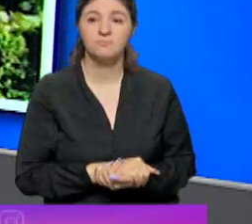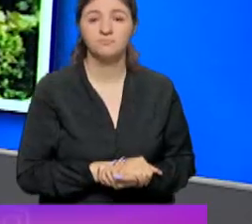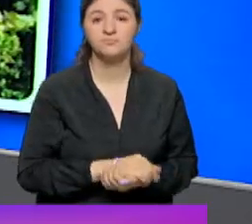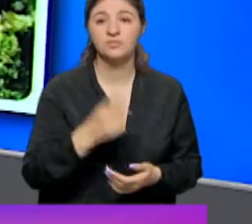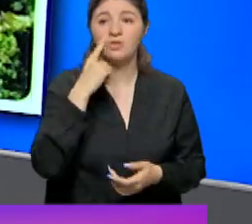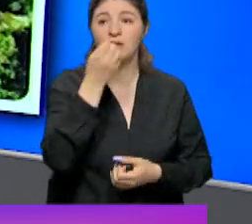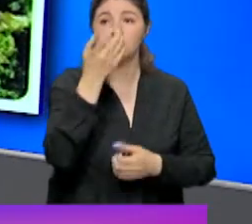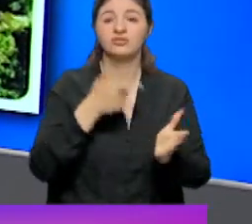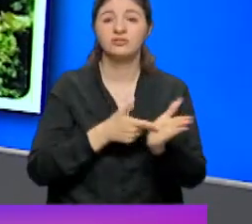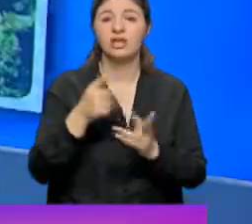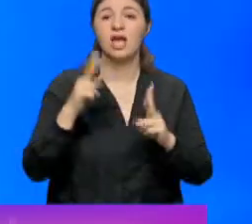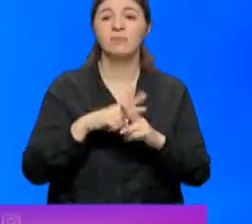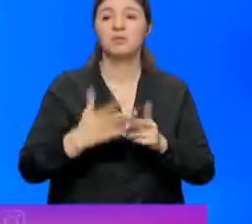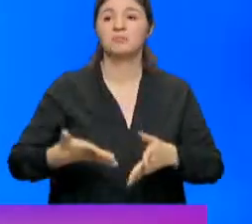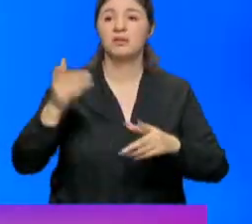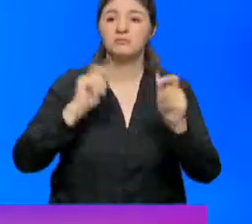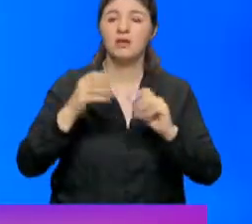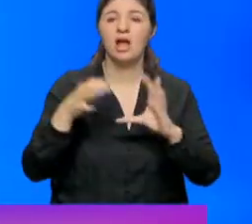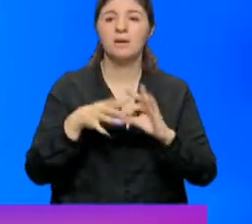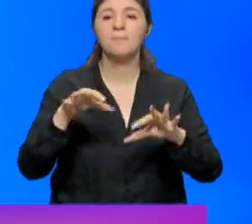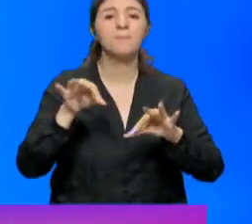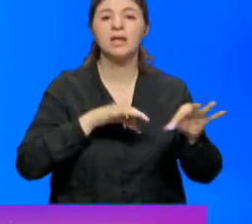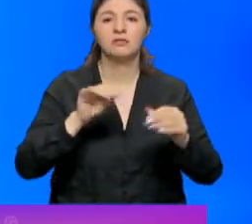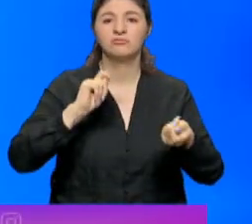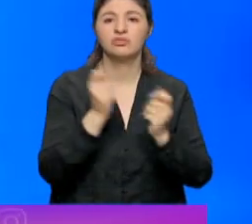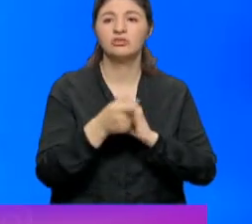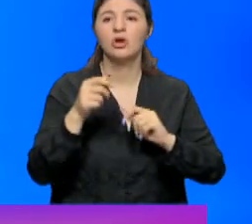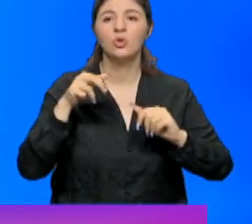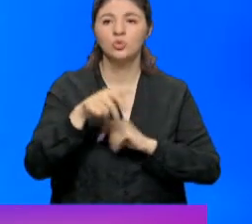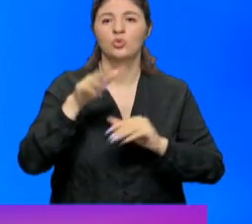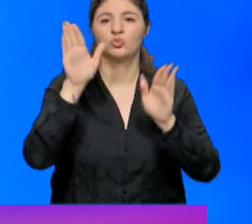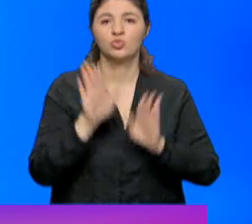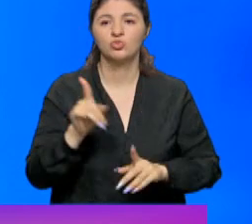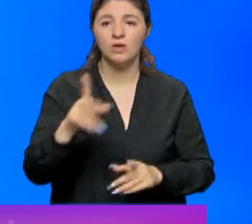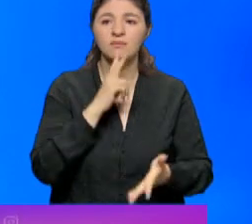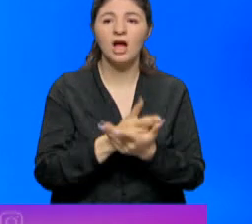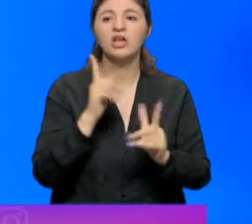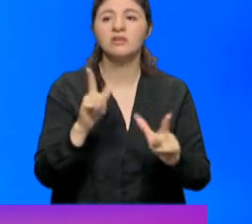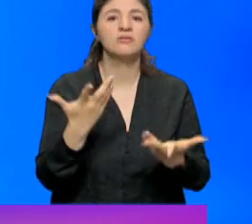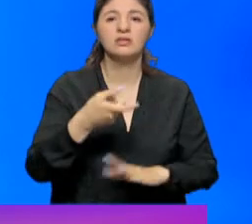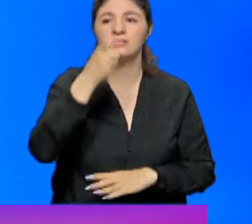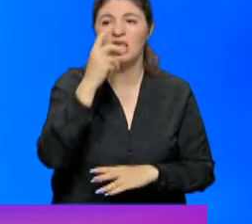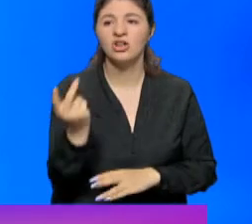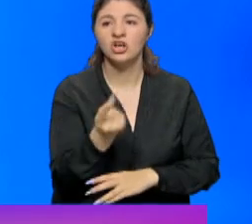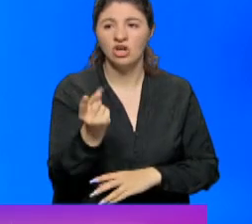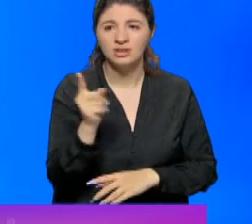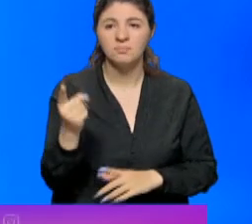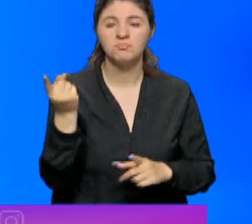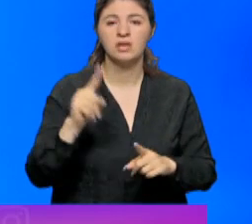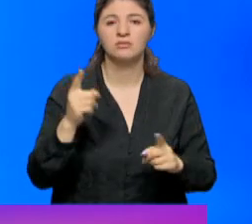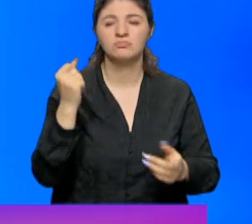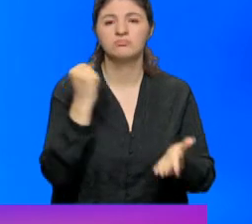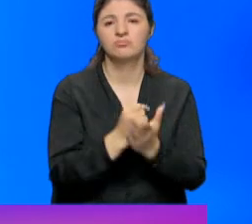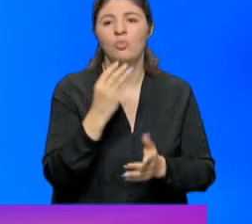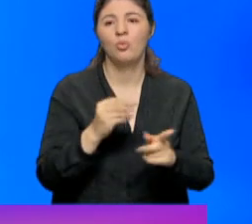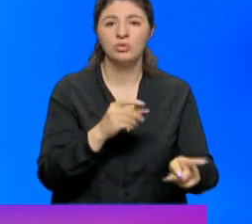bu Atatürk Orman Çiftliğine emniyet binası yapılmasına ilişkin plan değişikliği yürütmesi durduruldu kararın gerekçesiyle Sarayı kaçaklığı bir kez